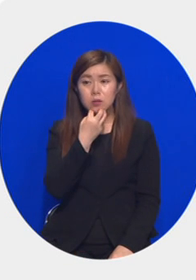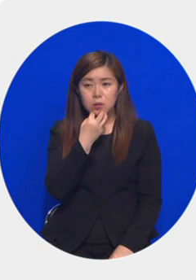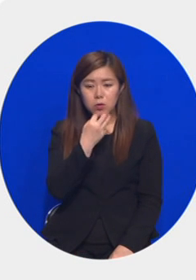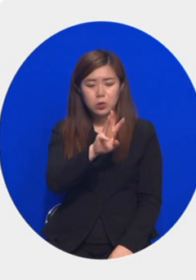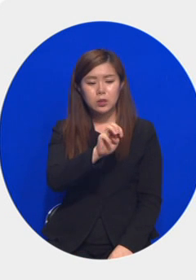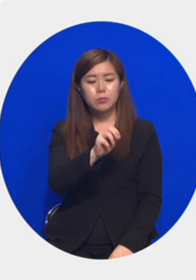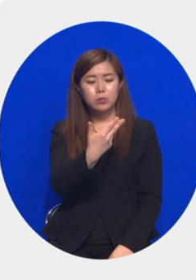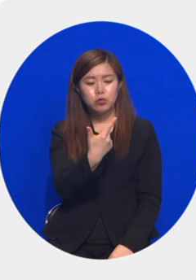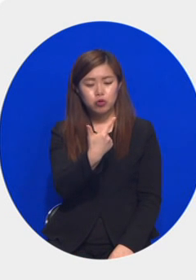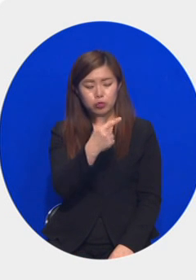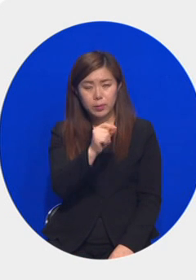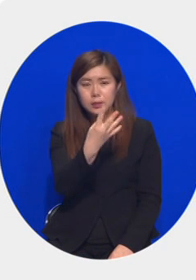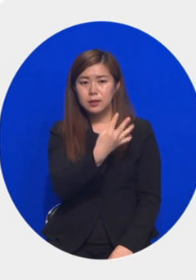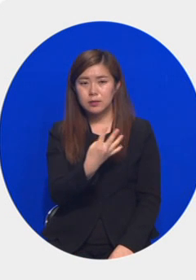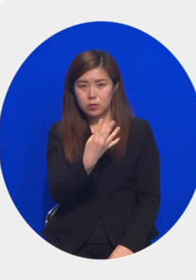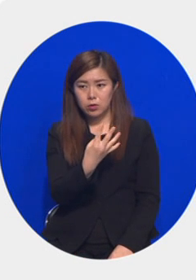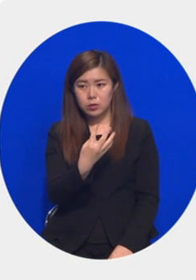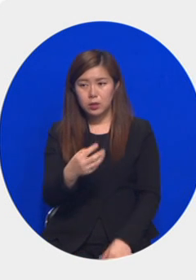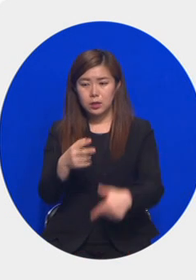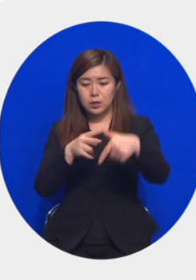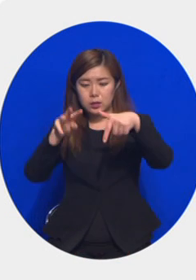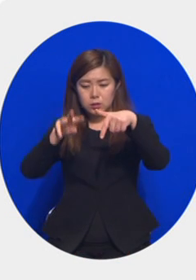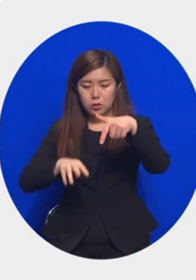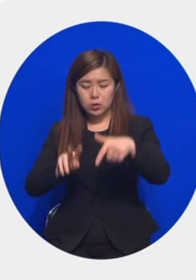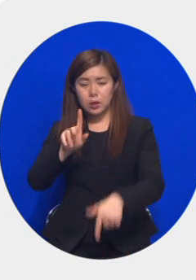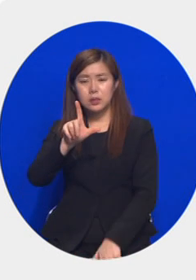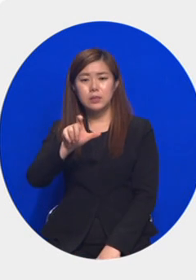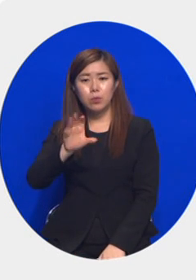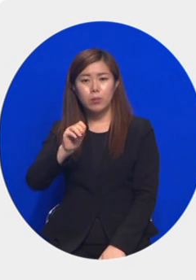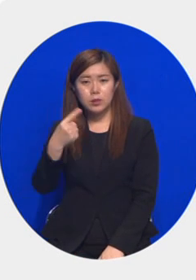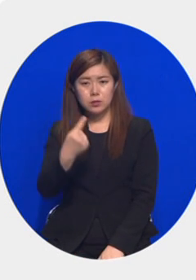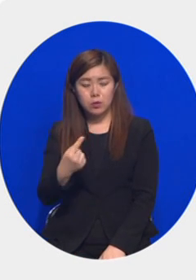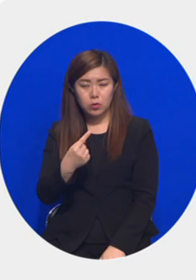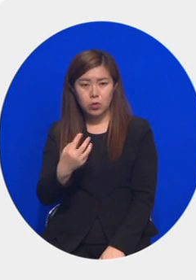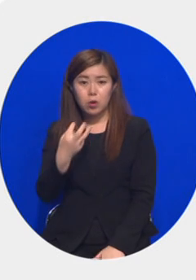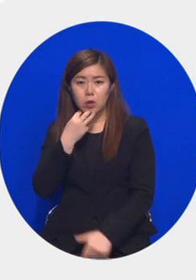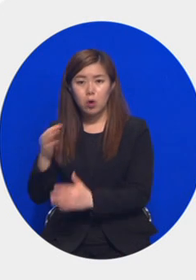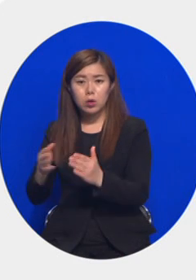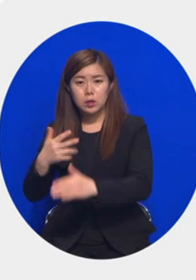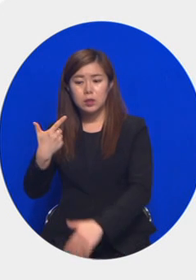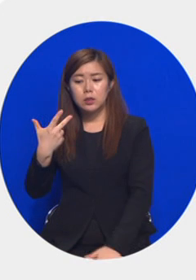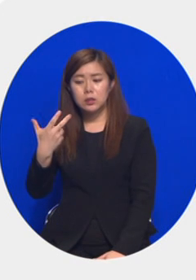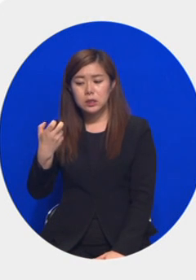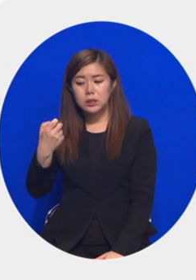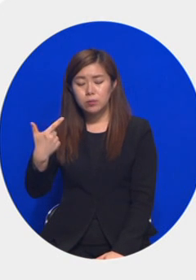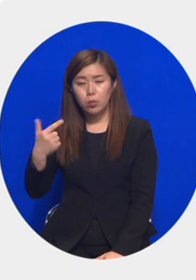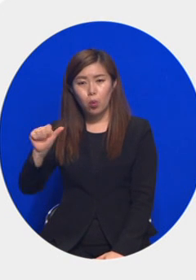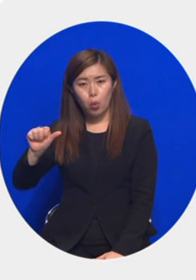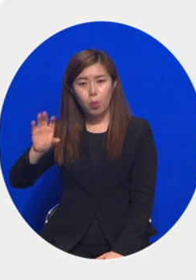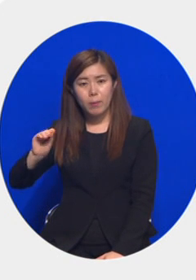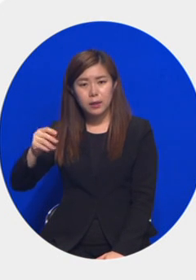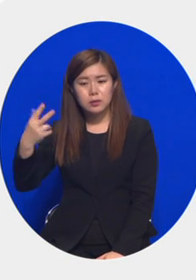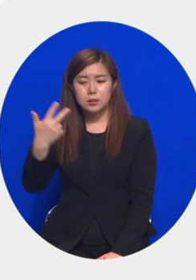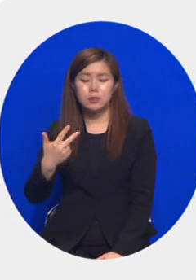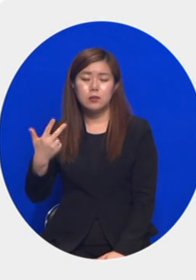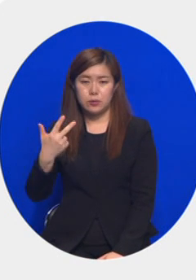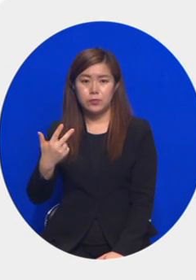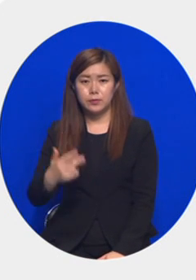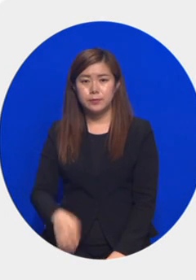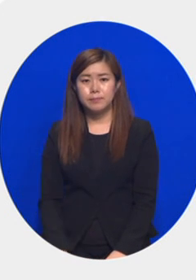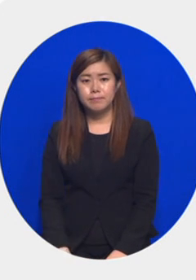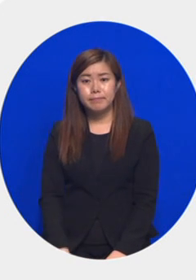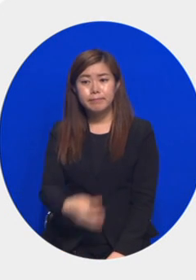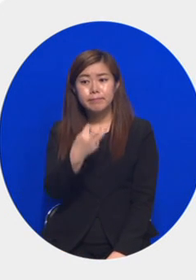서울시의 36만 4천 가구, 인천시의 15만 1천 가구, 경기도의 75만 7천 가구를 공급하는데, 이